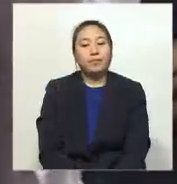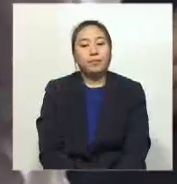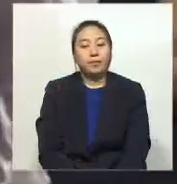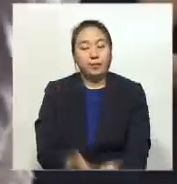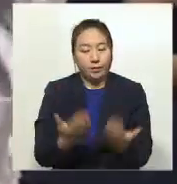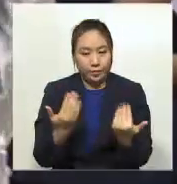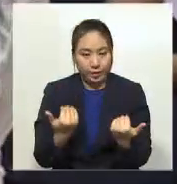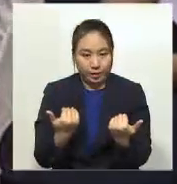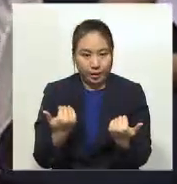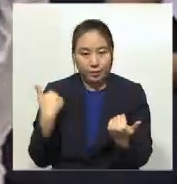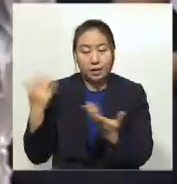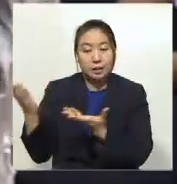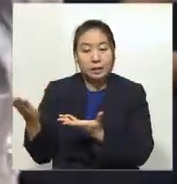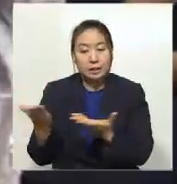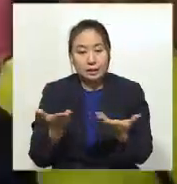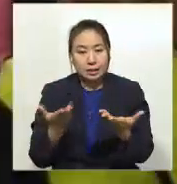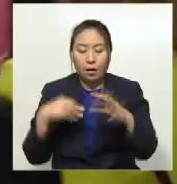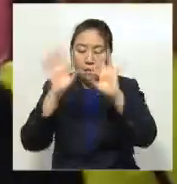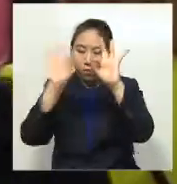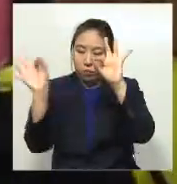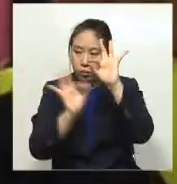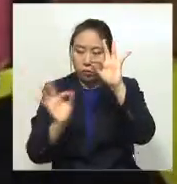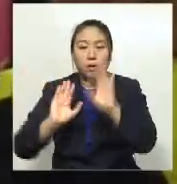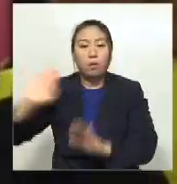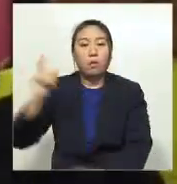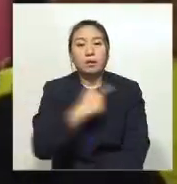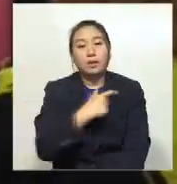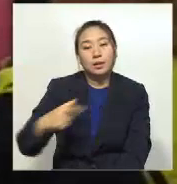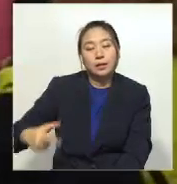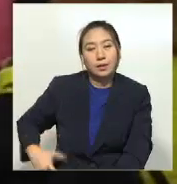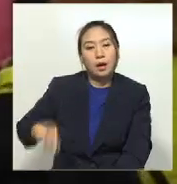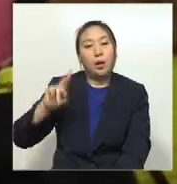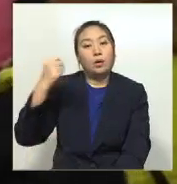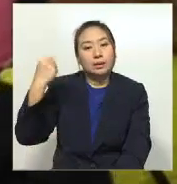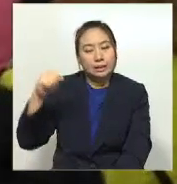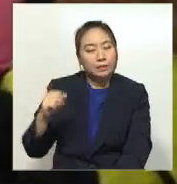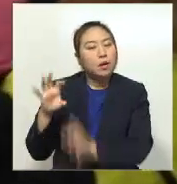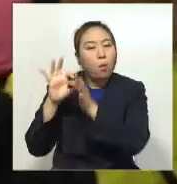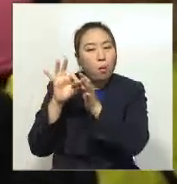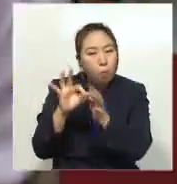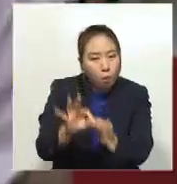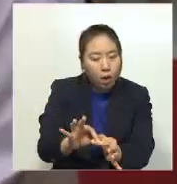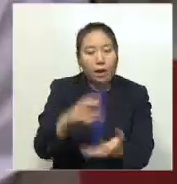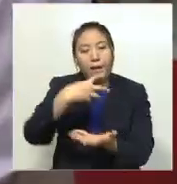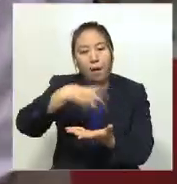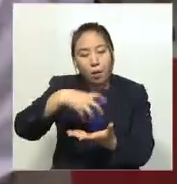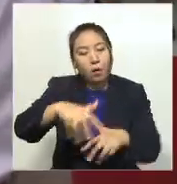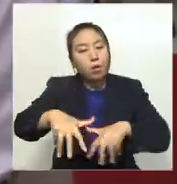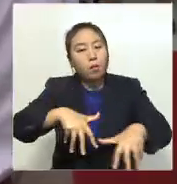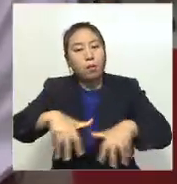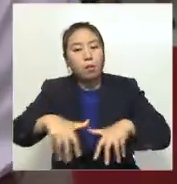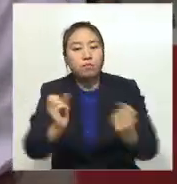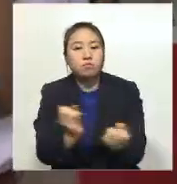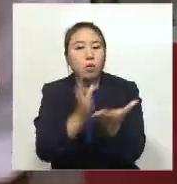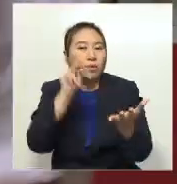สนี้องคมนตรีได้อัญเชิญพระราชกระแสทรงห่วงใยของสมเด็จพระเจ้าอยู่หัวกล่าวกับราษฎรที่รับผลกระทบจากอุทกภัยน้ำท่วม